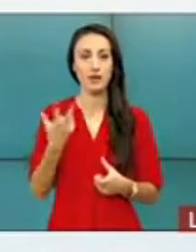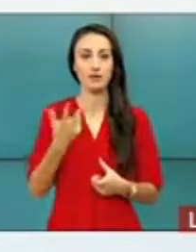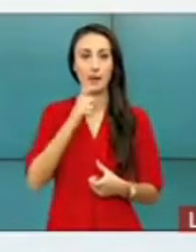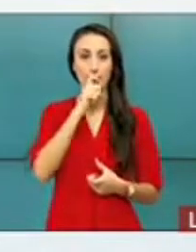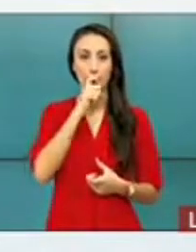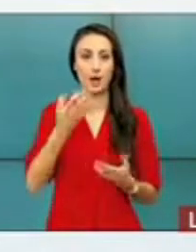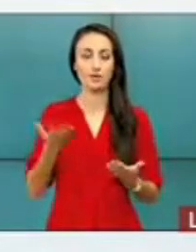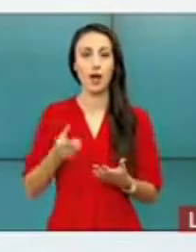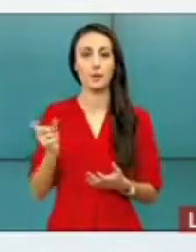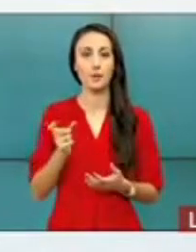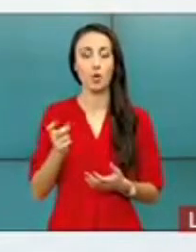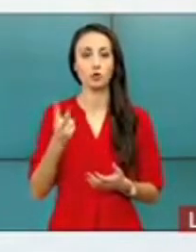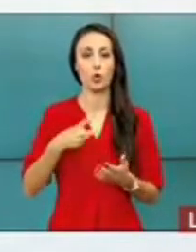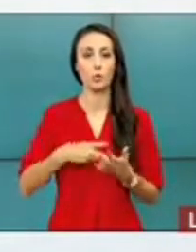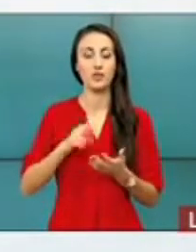perioada